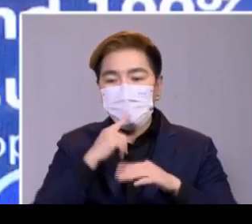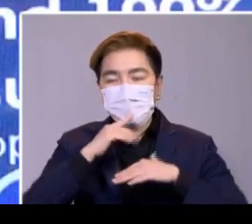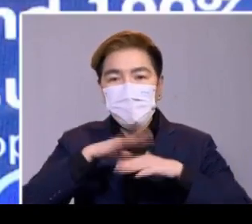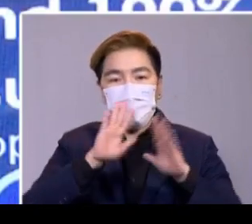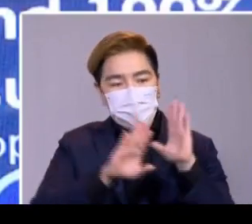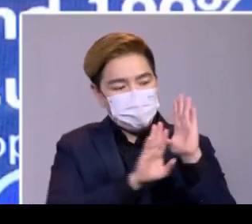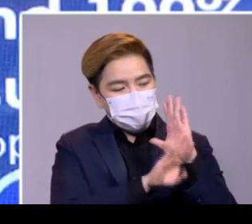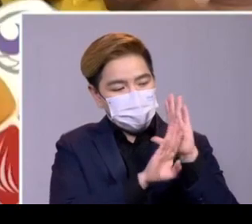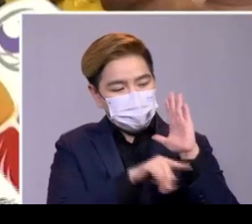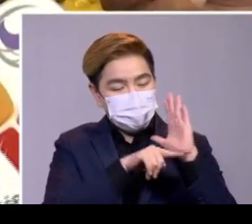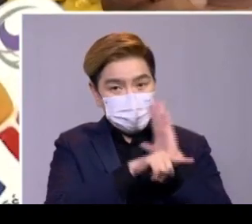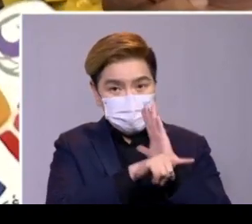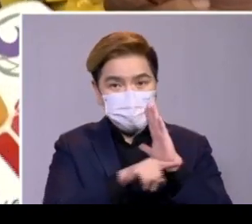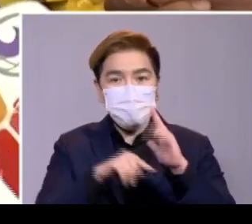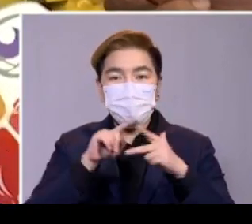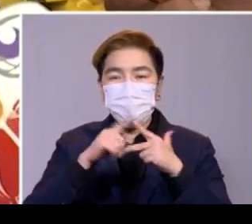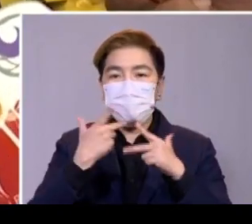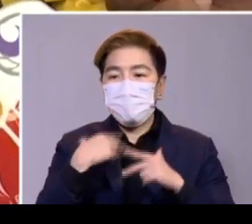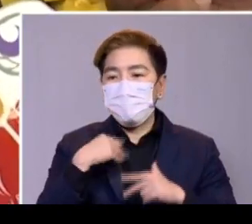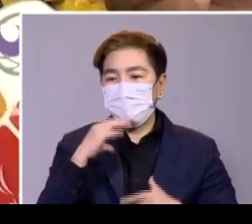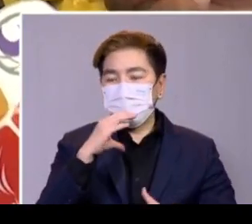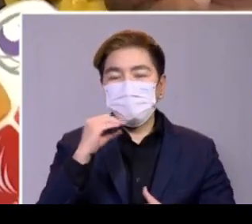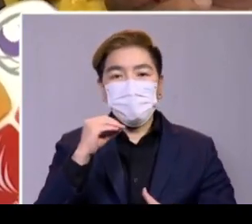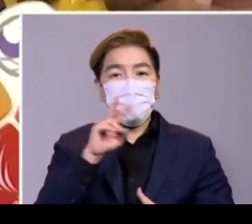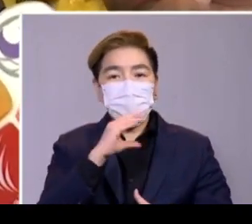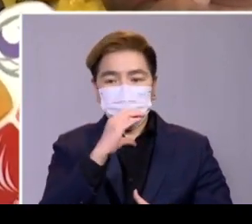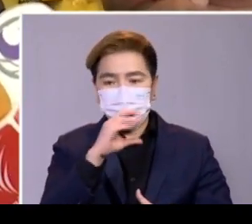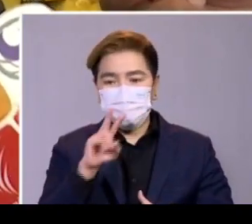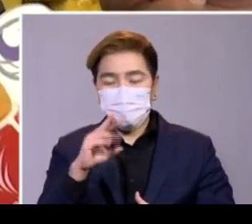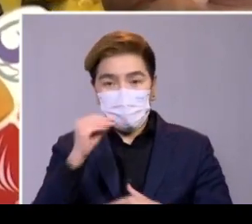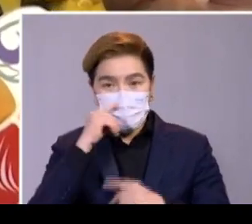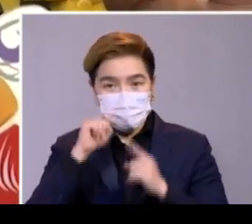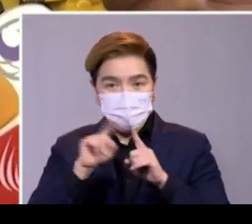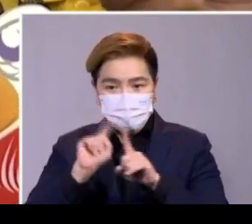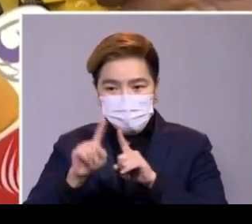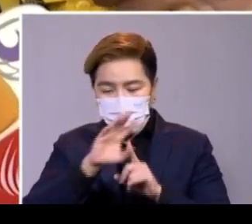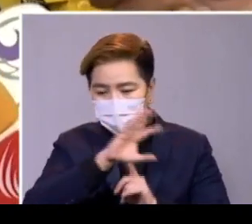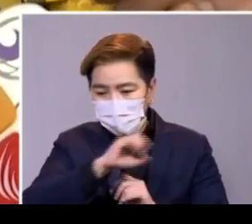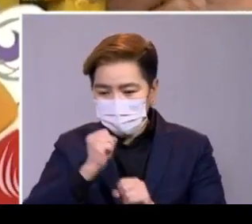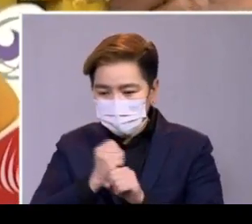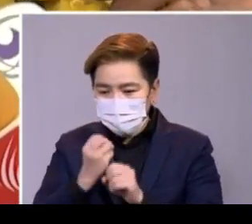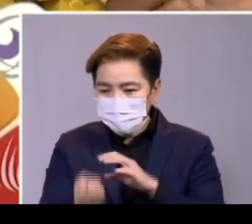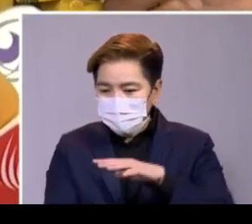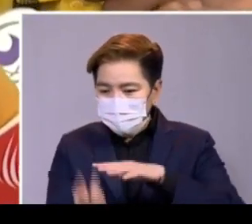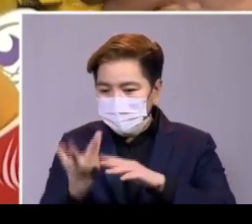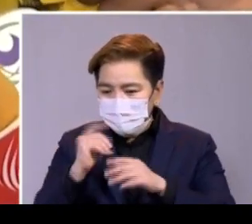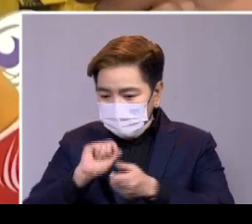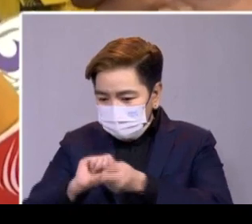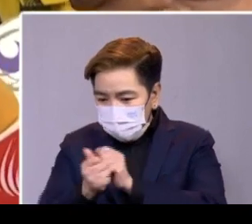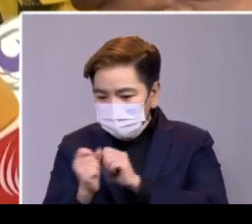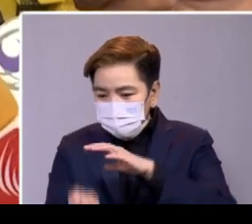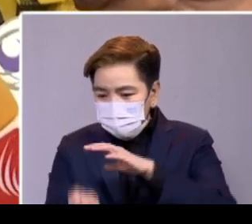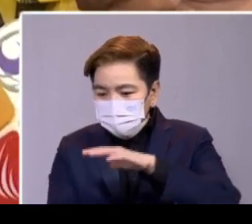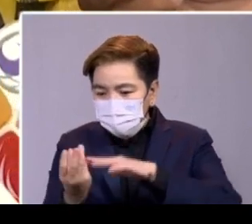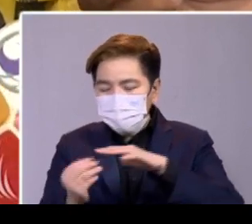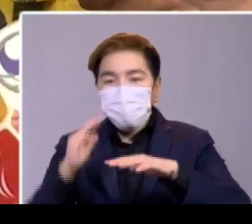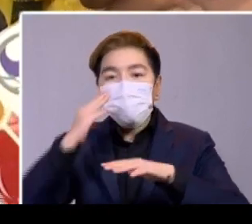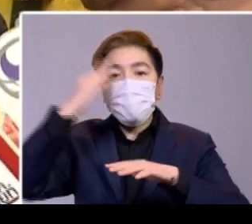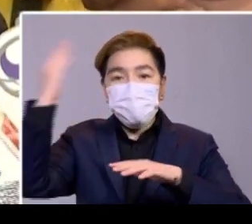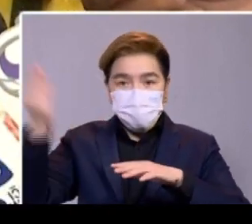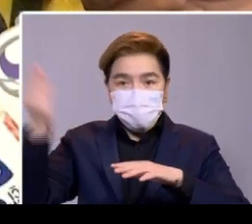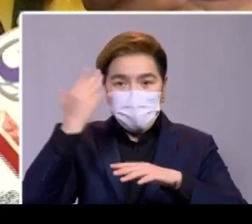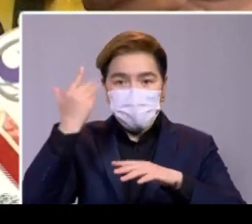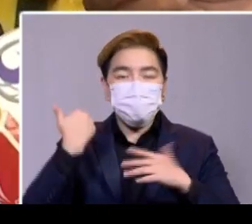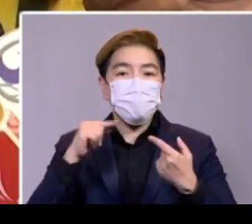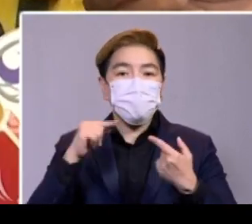ภาคตะวันออกการนำคาร์บอนไดออกไซด์ไปต่อยอดเป็นผลิตภัณฑ์เพื่อลดการปลดปล่อยสู่ชั้นบรรยากาศการปรับปรุงกระบวนการผลิ